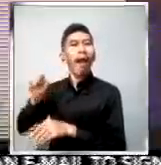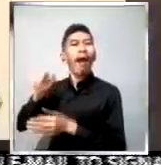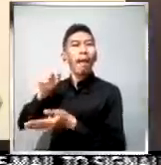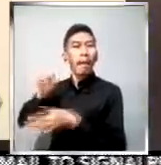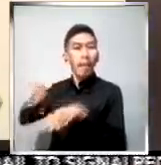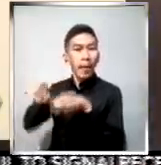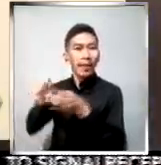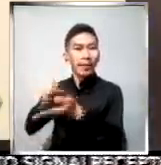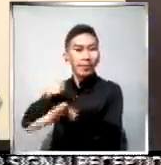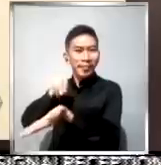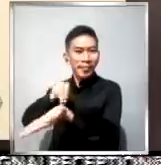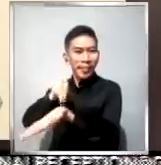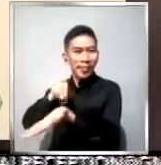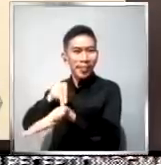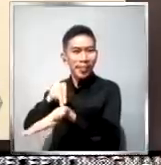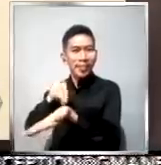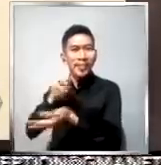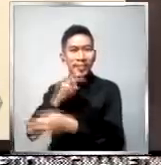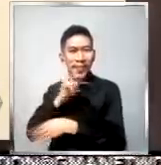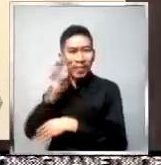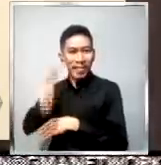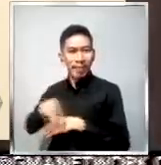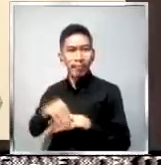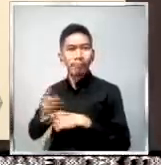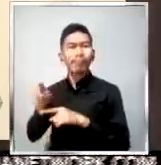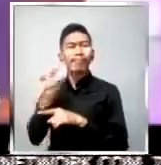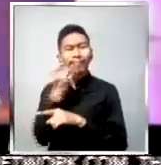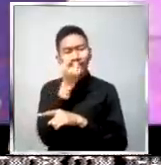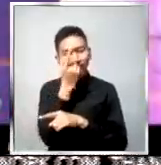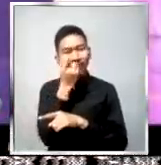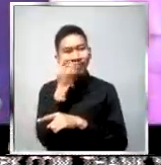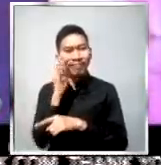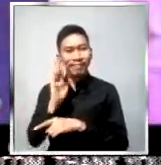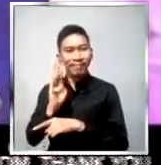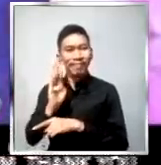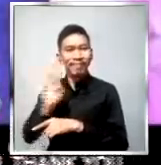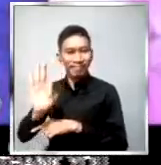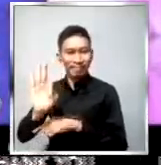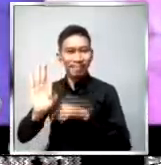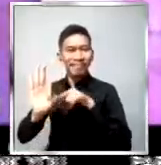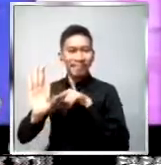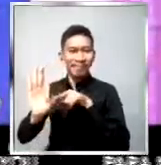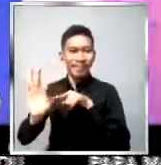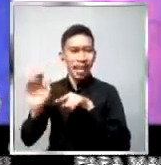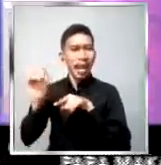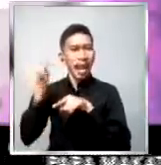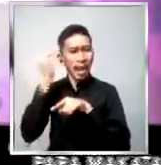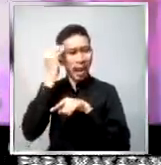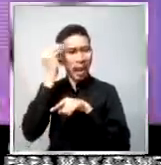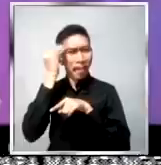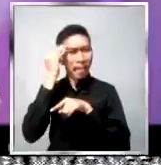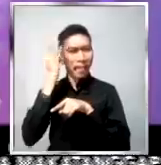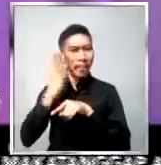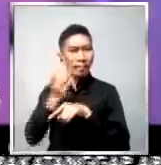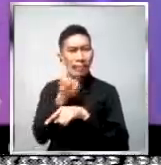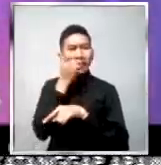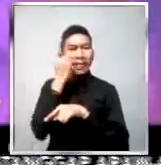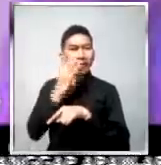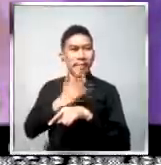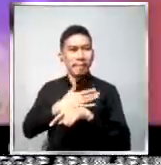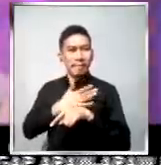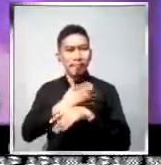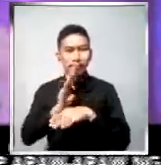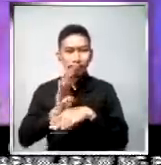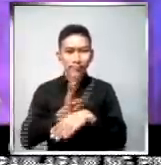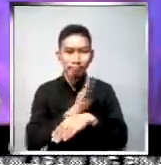very understanding boyfriend naman po. I know he knows how busy and my responsibility as, you know,